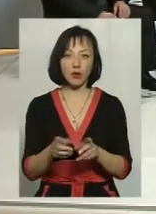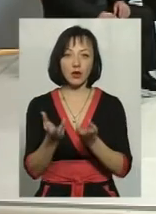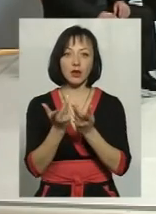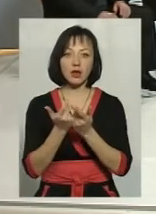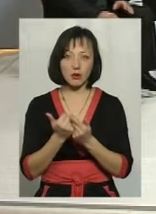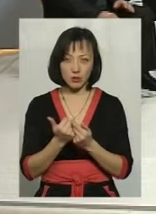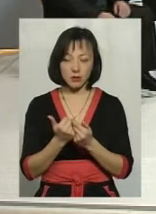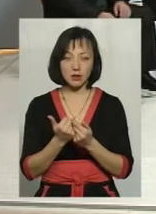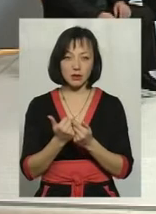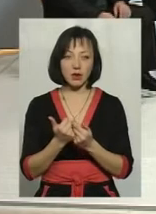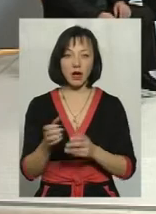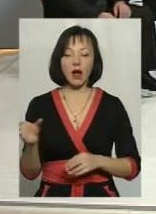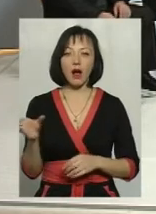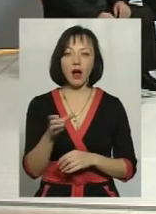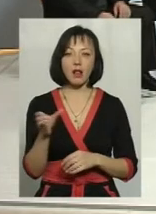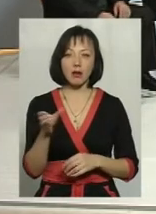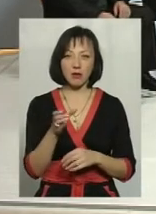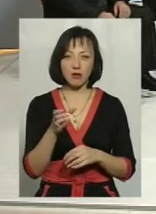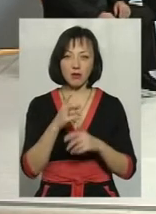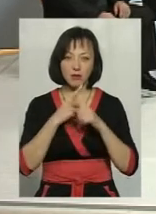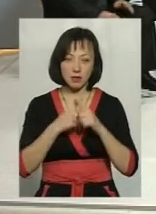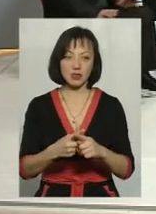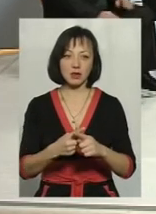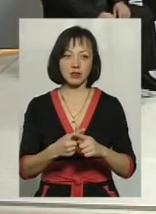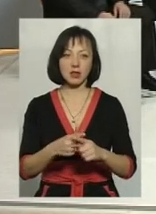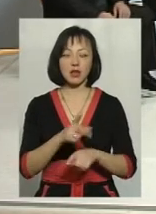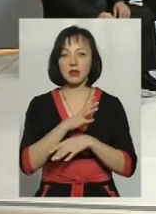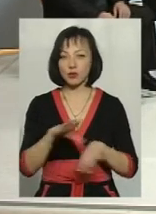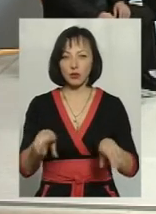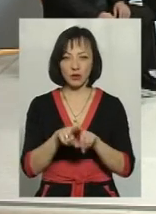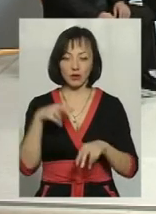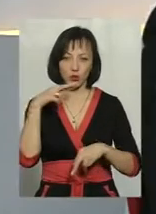кількості алкоголізації, і не було таких